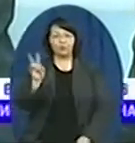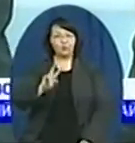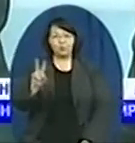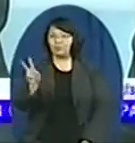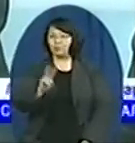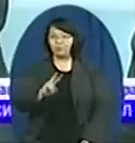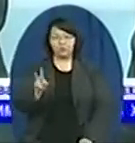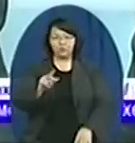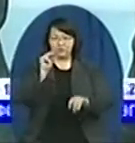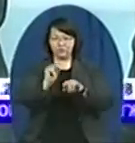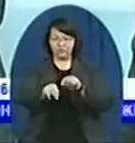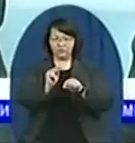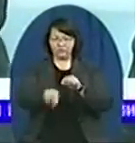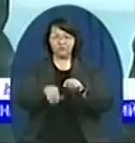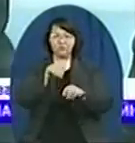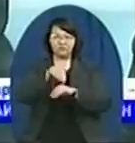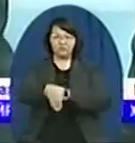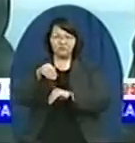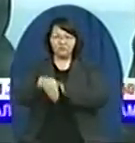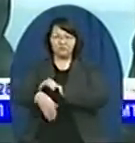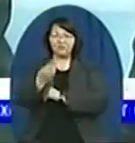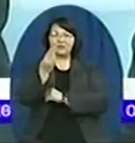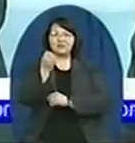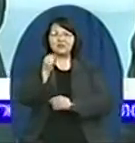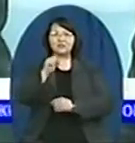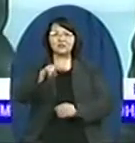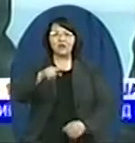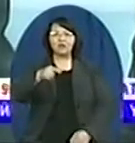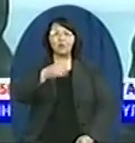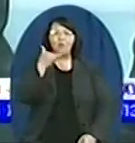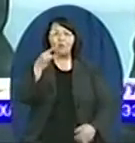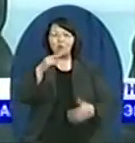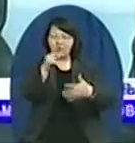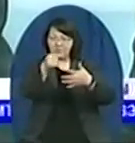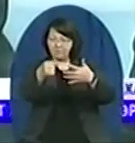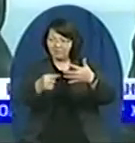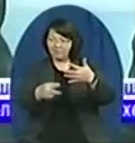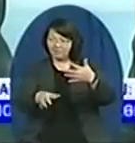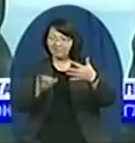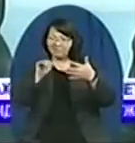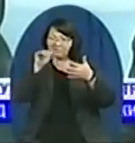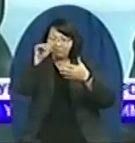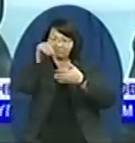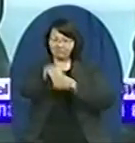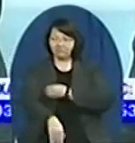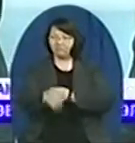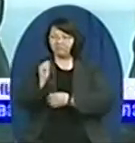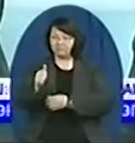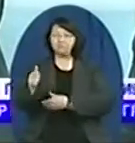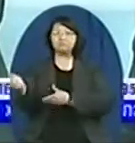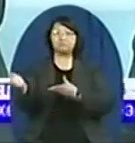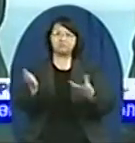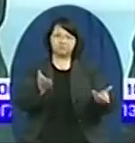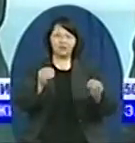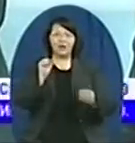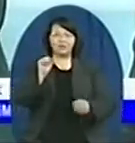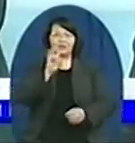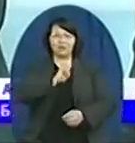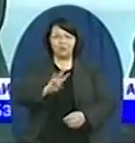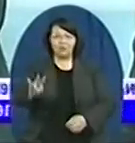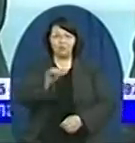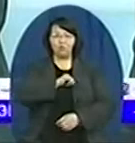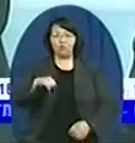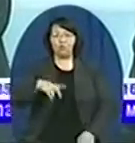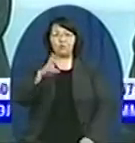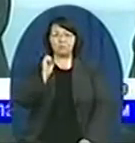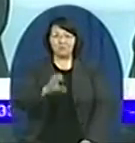Мэдээж хуулинд заагдсан тодорхой заалтууд байгаа. Тэр заалтууд шалгууруудаас гадна Арчилсан нам өөрийн бас шалгуур байна. Тэр шалгуур нь